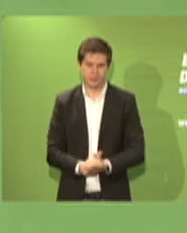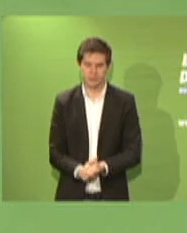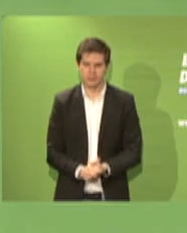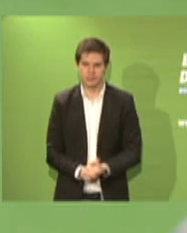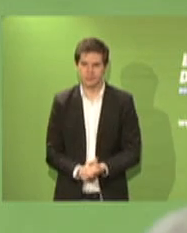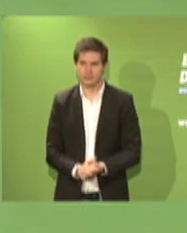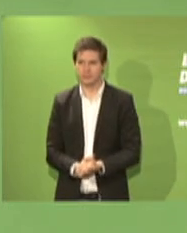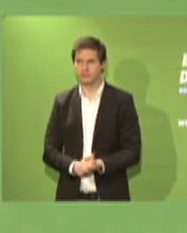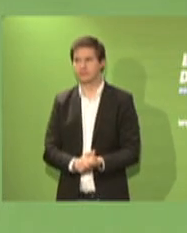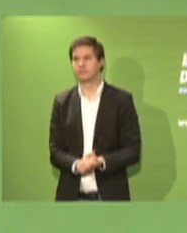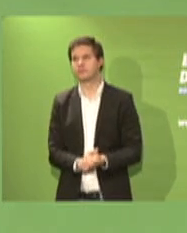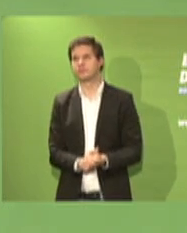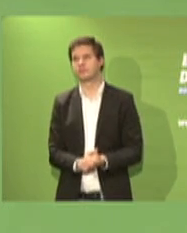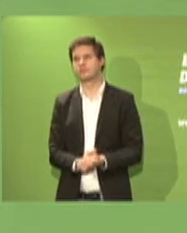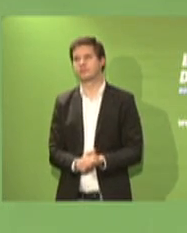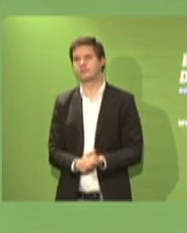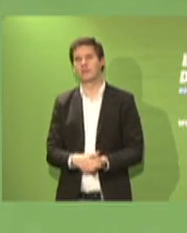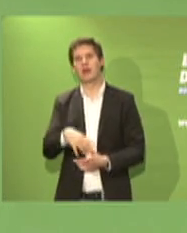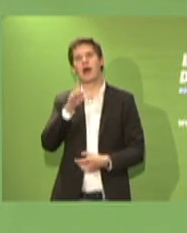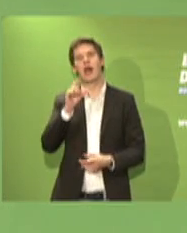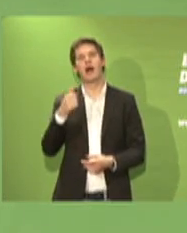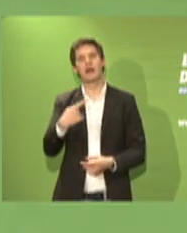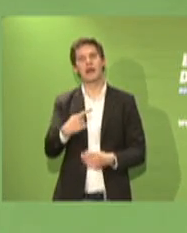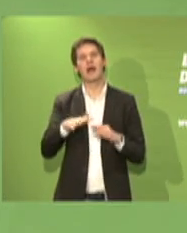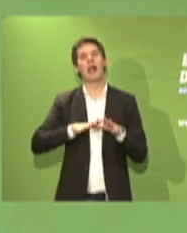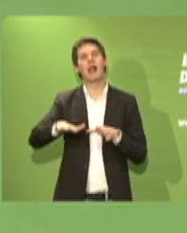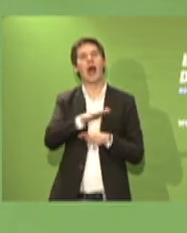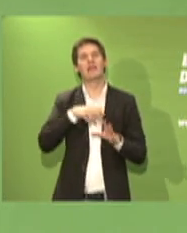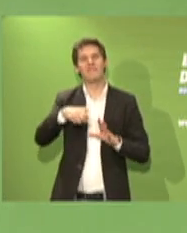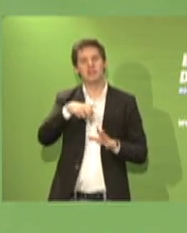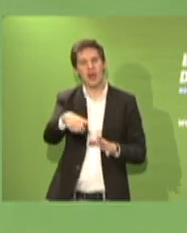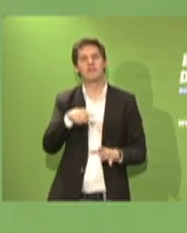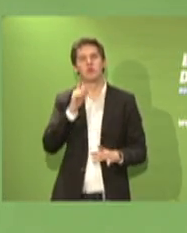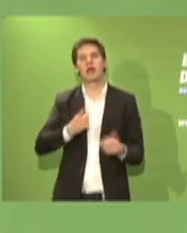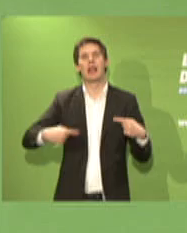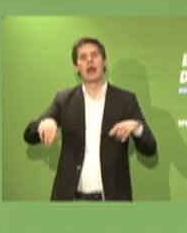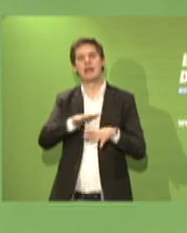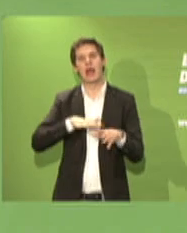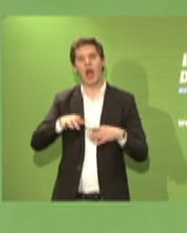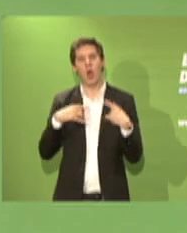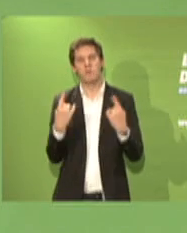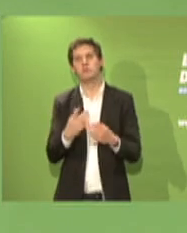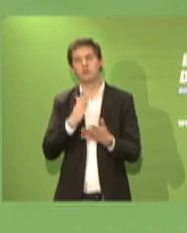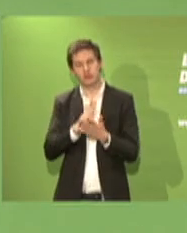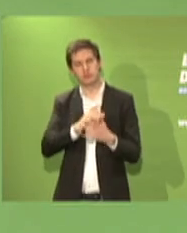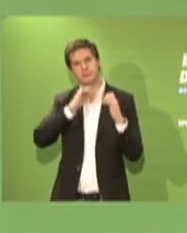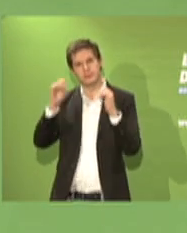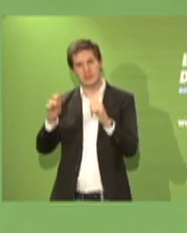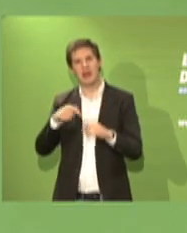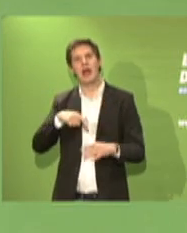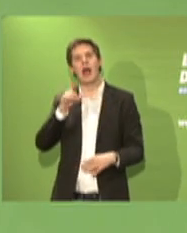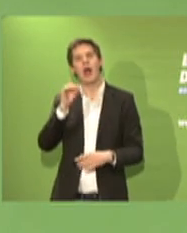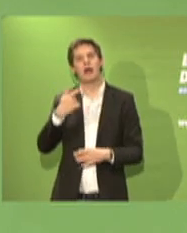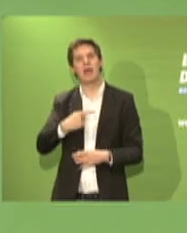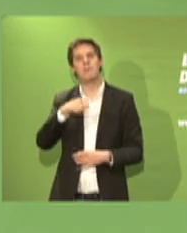Die LAG Landwirtschaft und ländlicher Raum sowie die Antragstellerinnen bitten die LAG Mensch und Tier, sich an diesem offenen